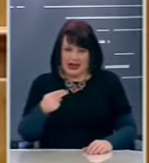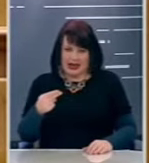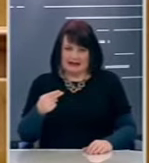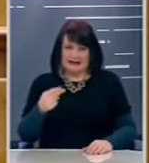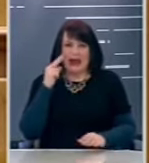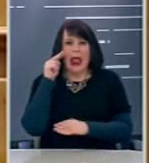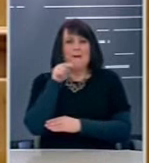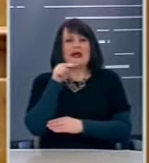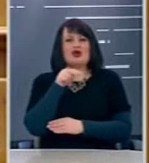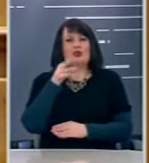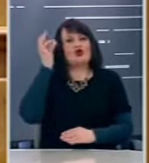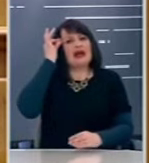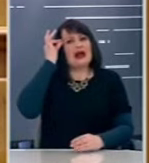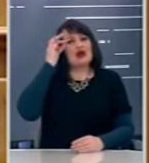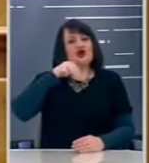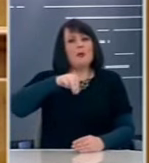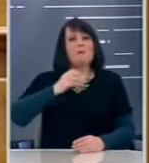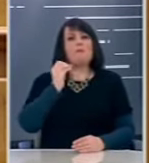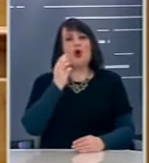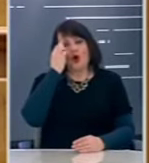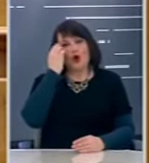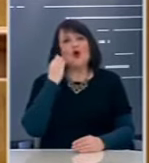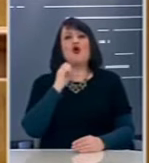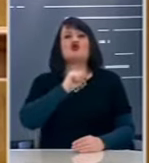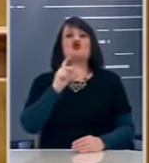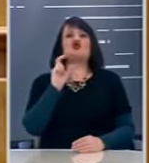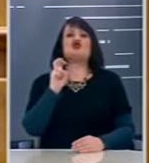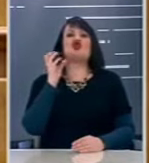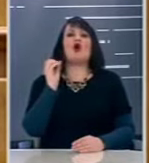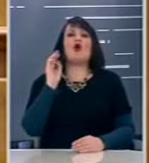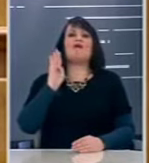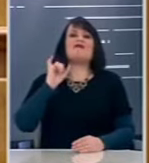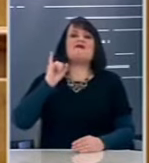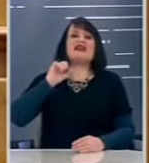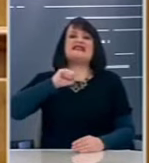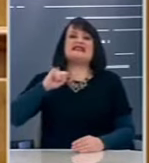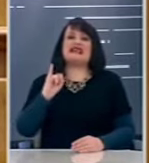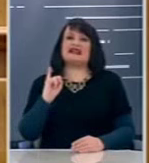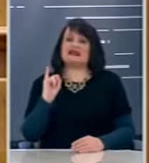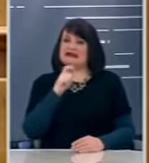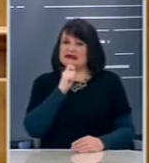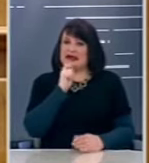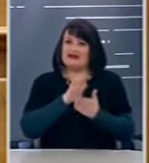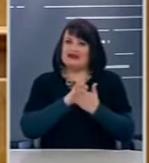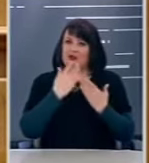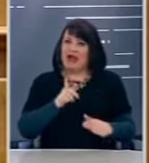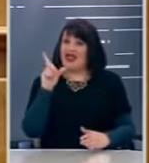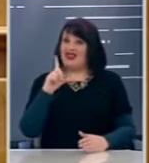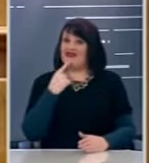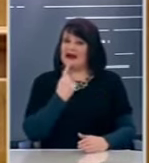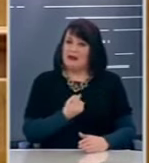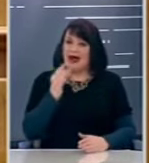κ. Μοσχοβησή, ο οποίος κατά τη συνέντευξη τύπου της Δευτέρας είπε ότι τα